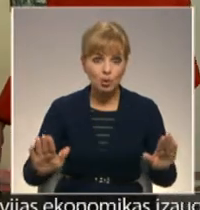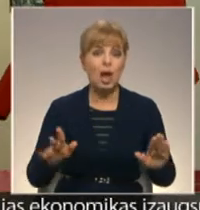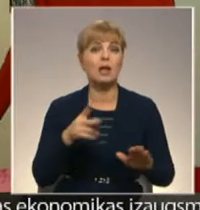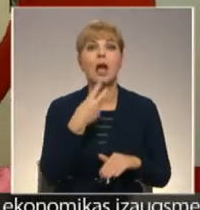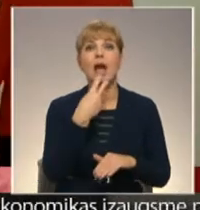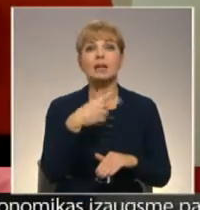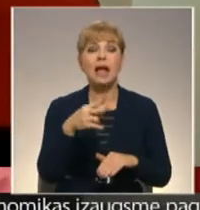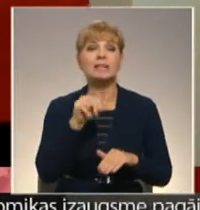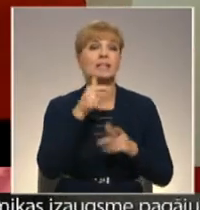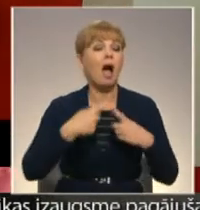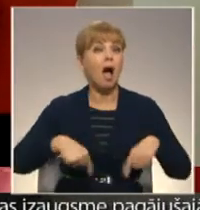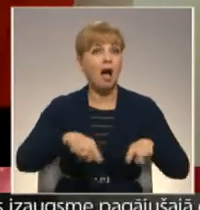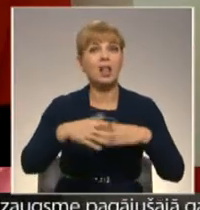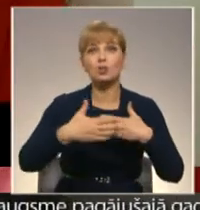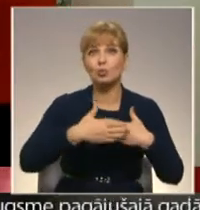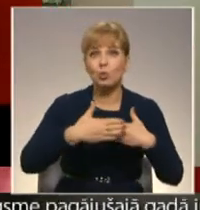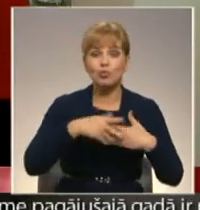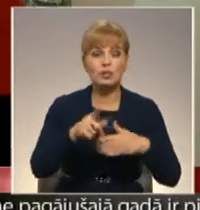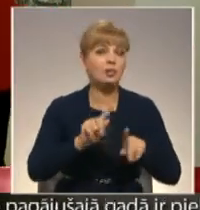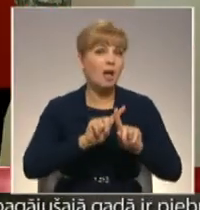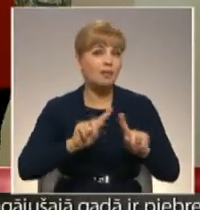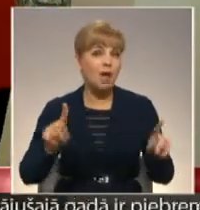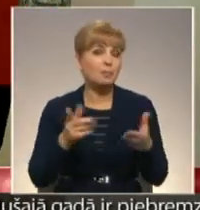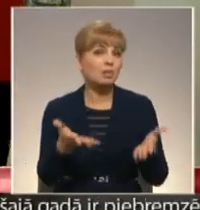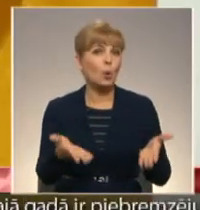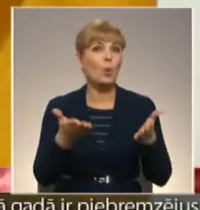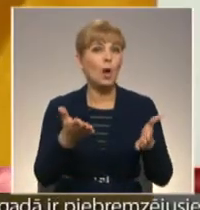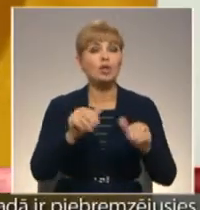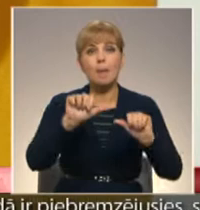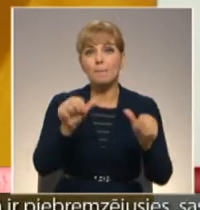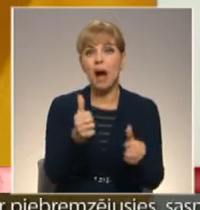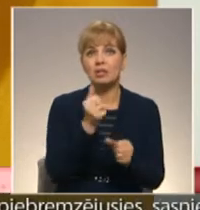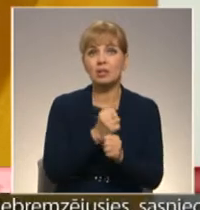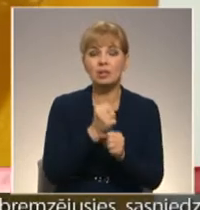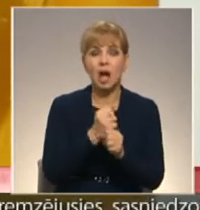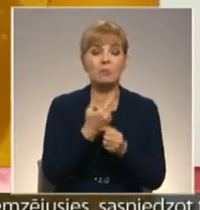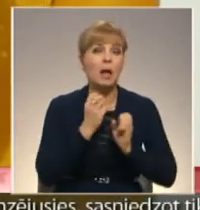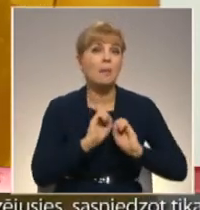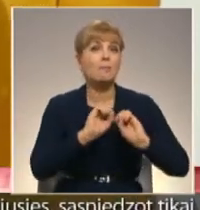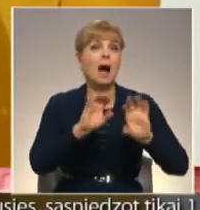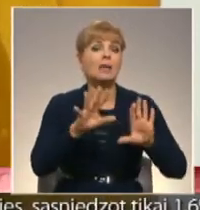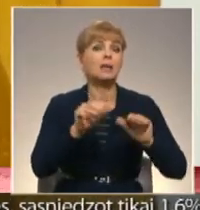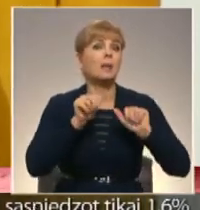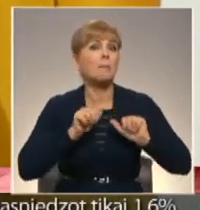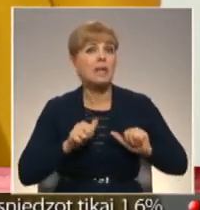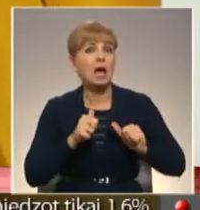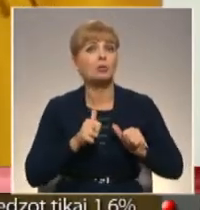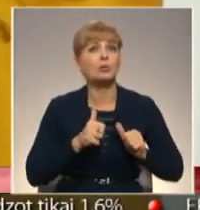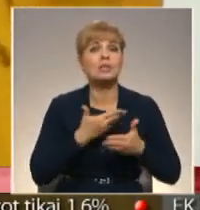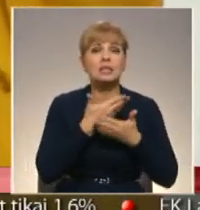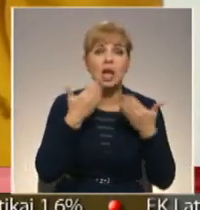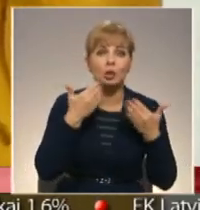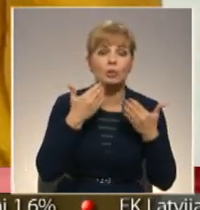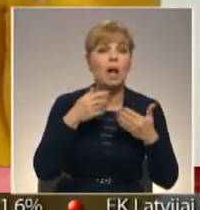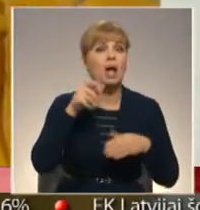muzeja izstāžu zāles durvis, skatam pavers neparasti koži mākslas darbi, kas izstaro mieru un siltumu, un skatītājiem nav viegli